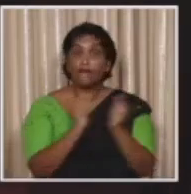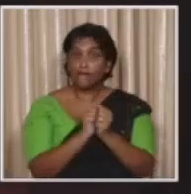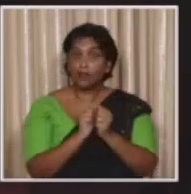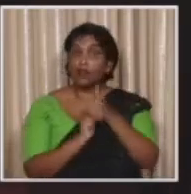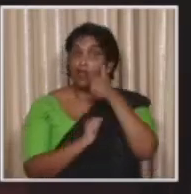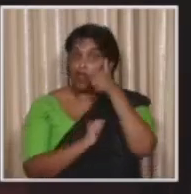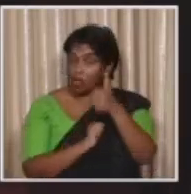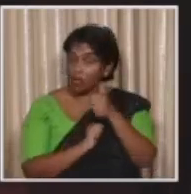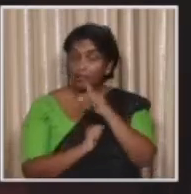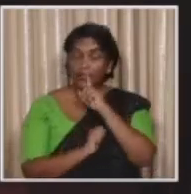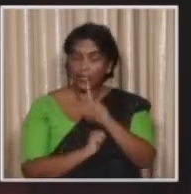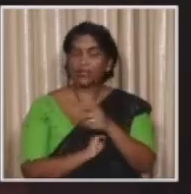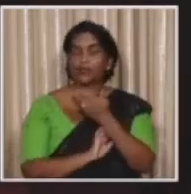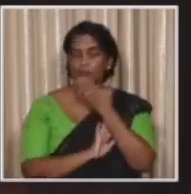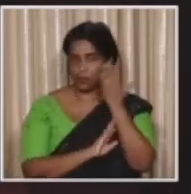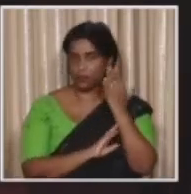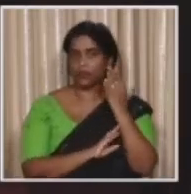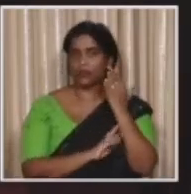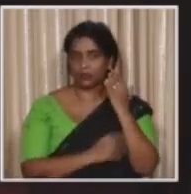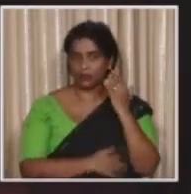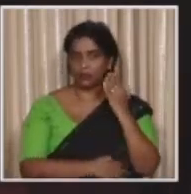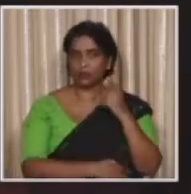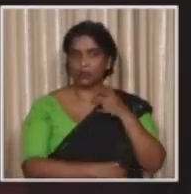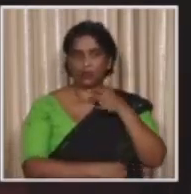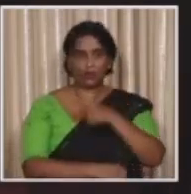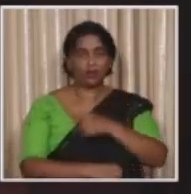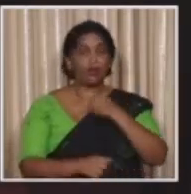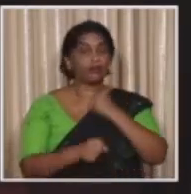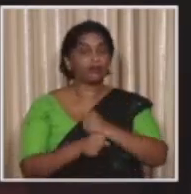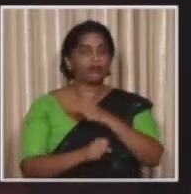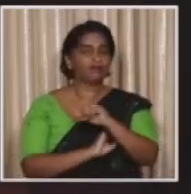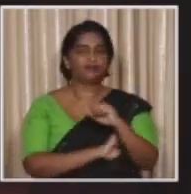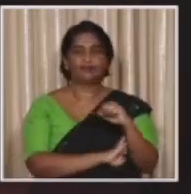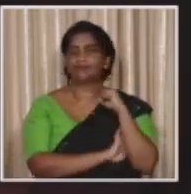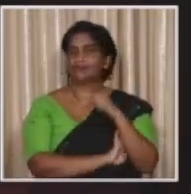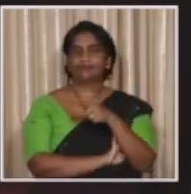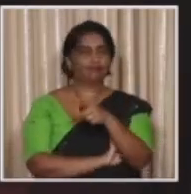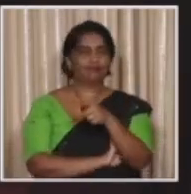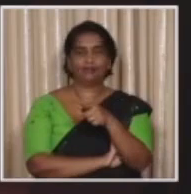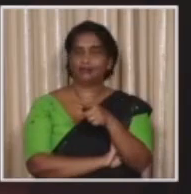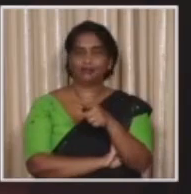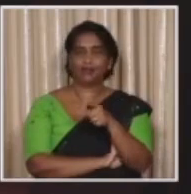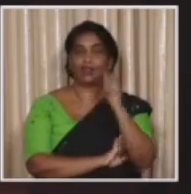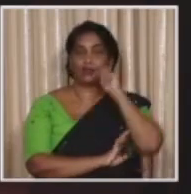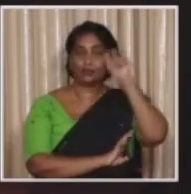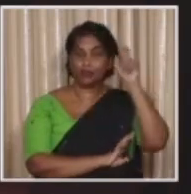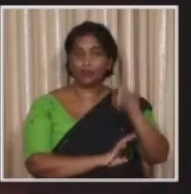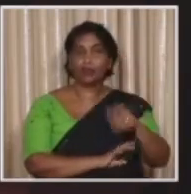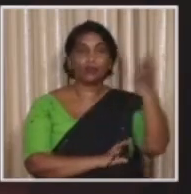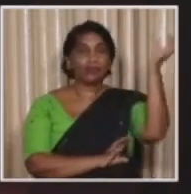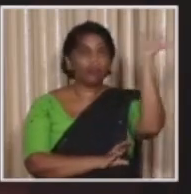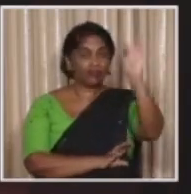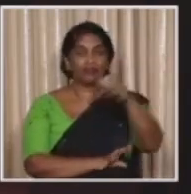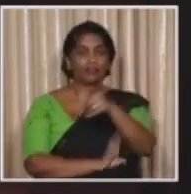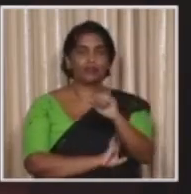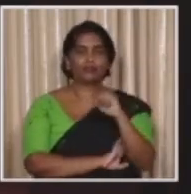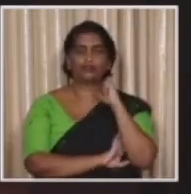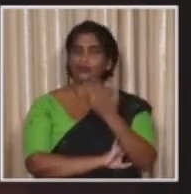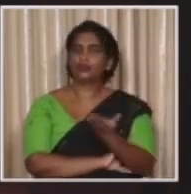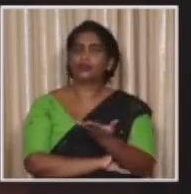හොඳයි කියන කොන්දක් තියෙන්න ඕන මේ රජයට කොන්දක් නැහැ මේ මිනිස්සයව මේ ගැලරියකටවත් ගෙන්න